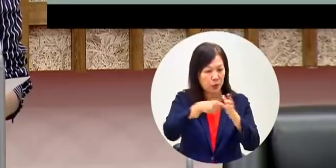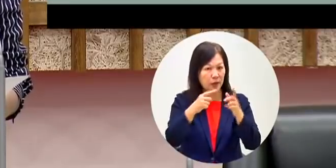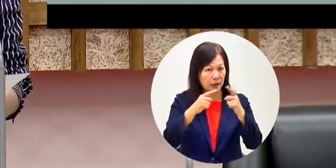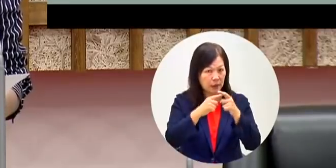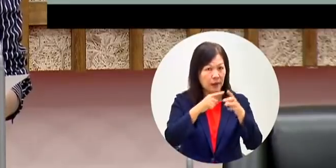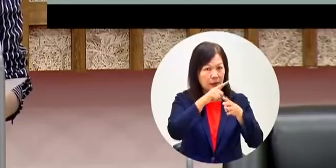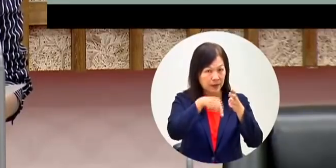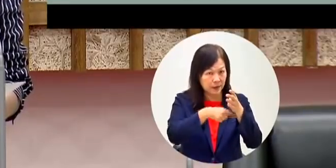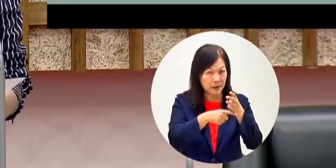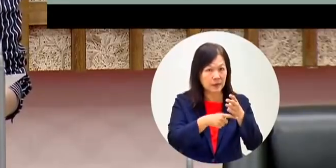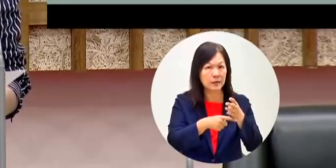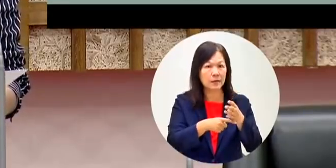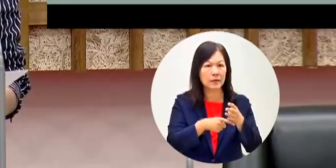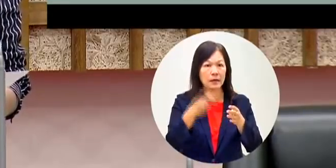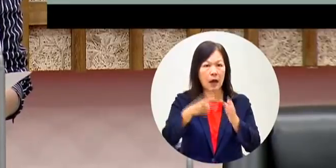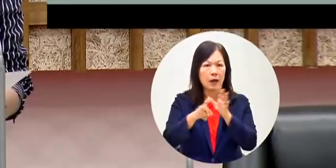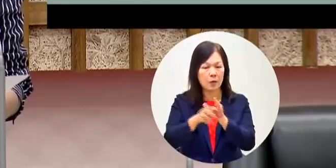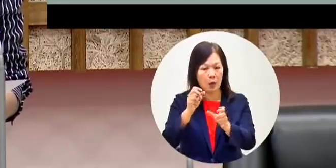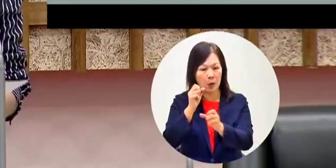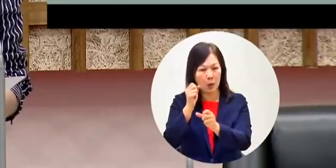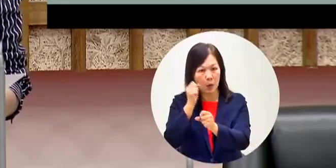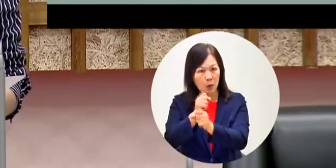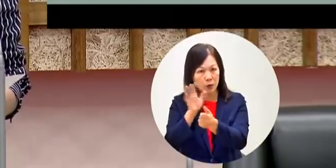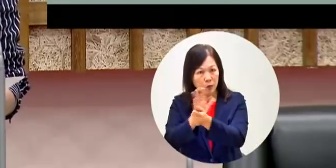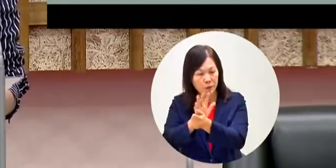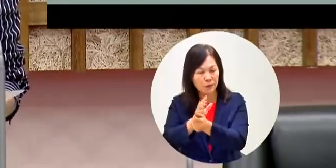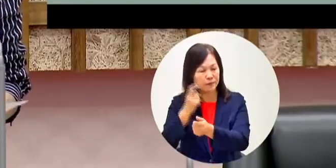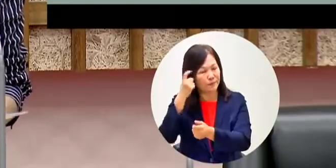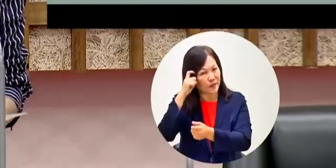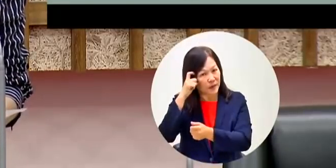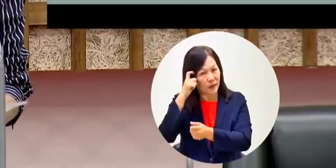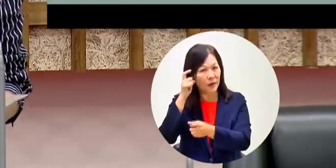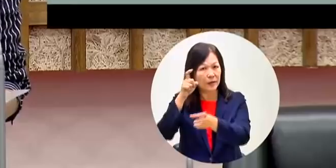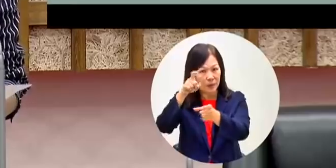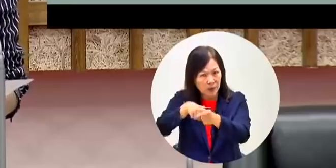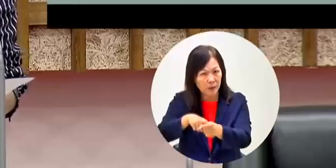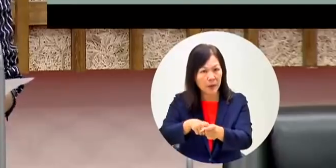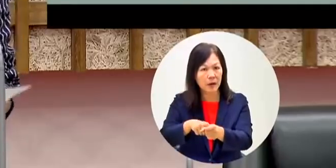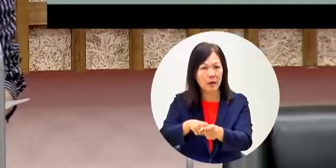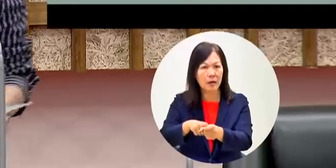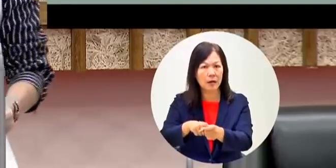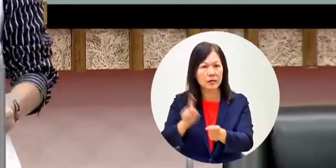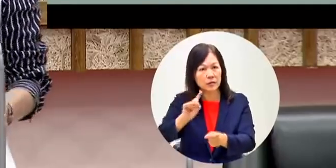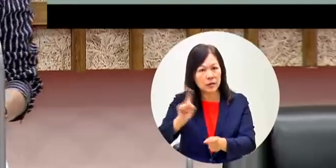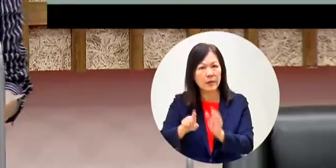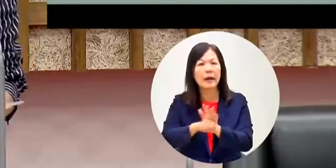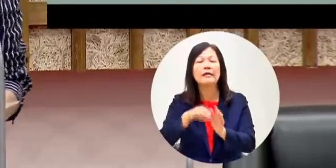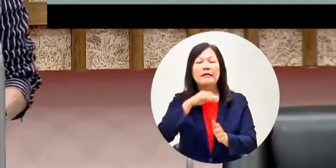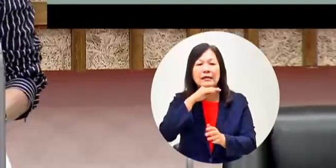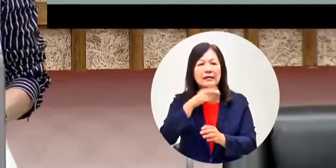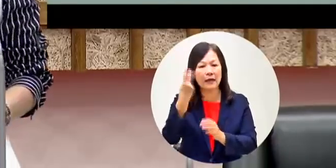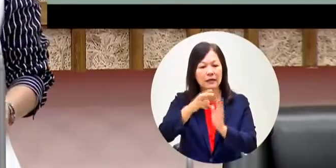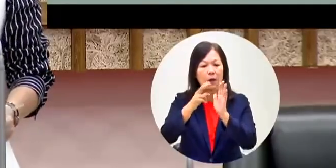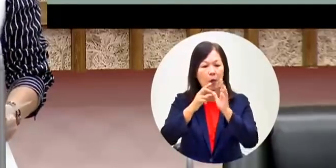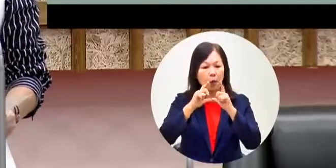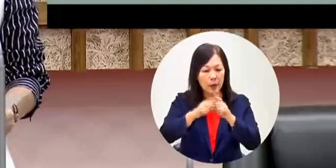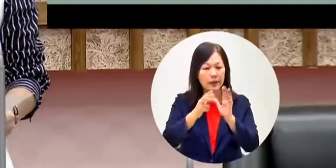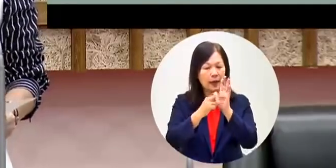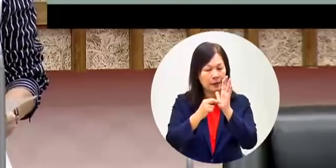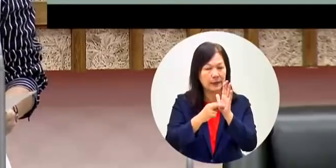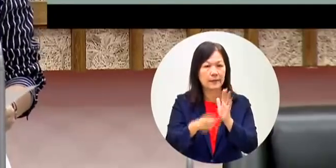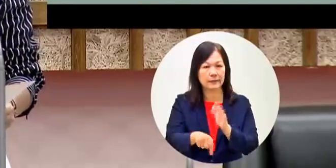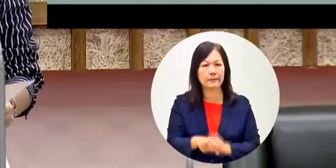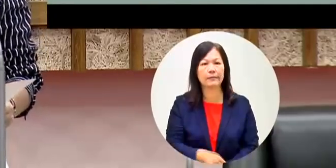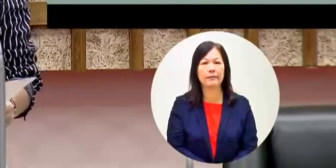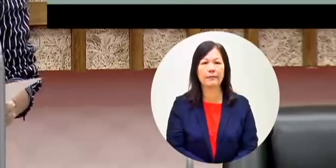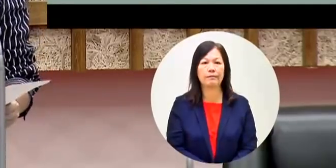的基本的想法跟做法为何，待会我请您来回答哈。我想呢，市长您过去呢有